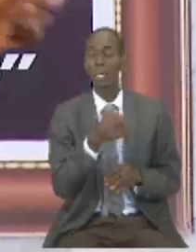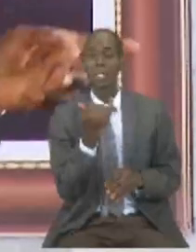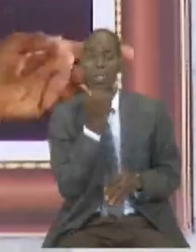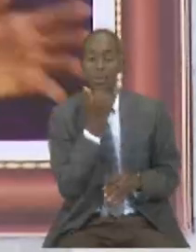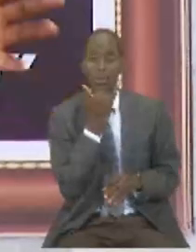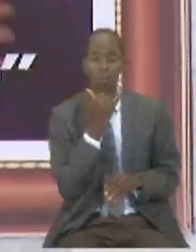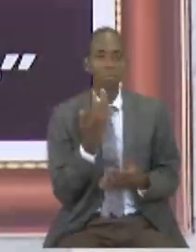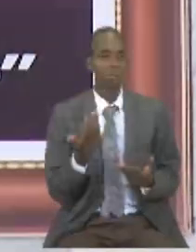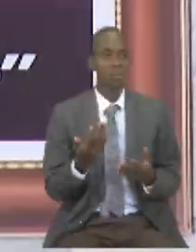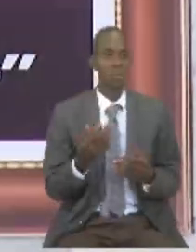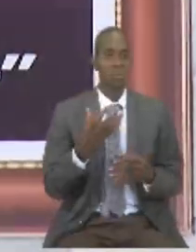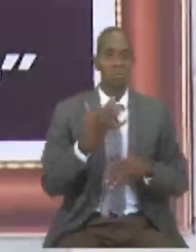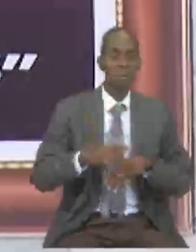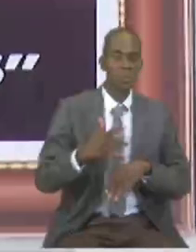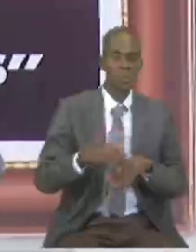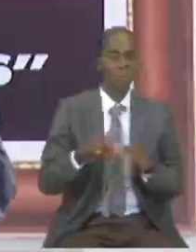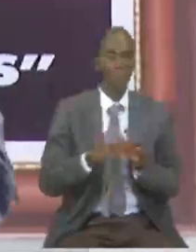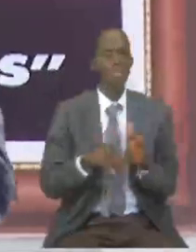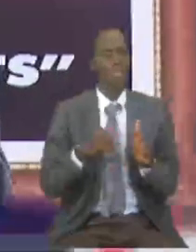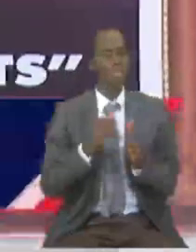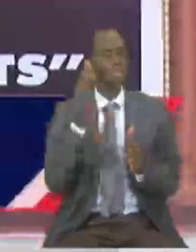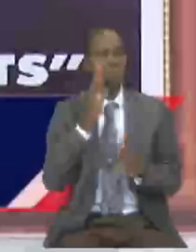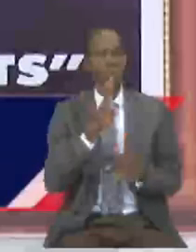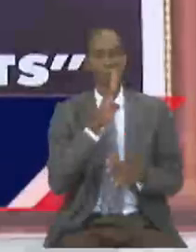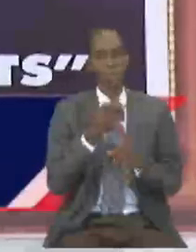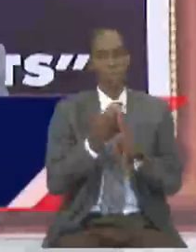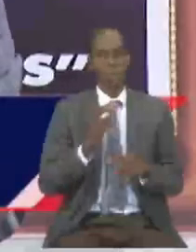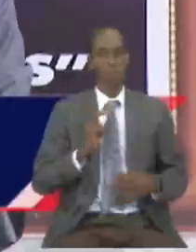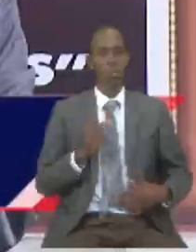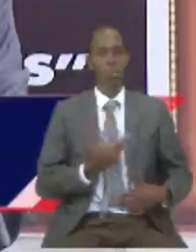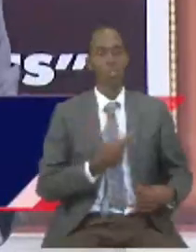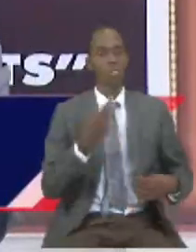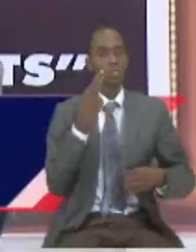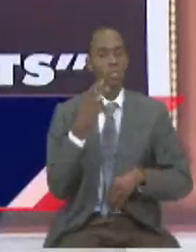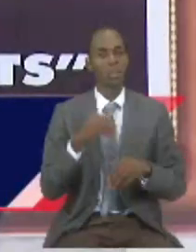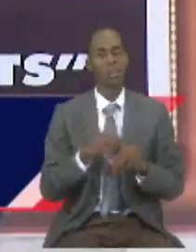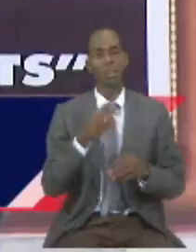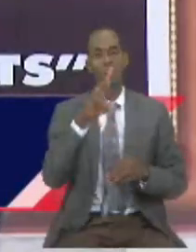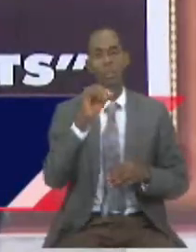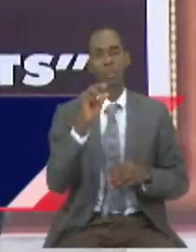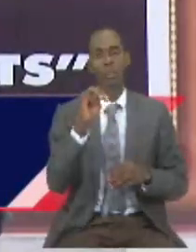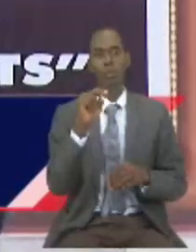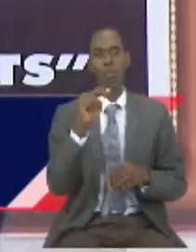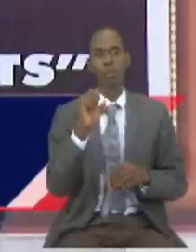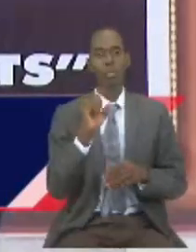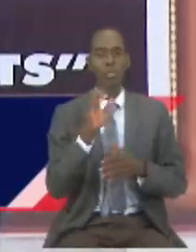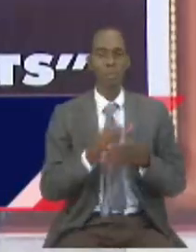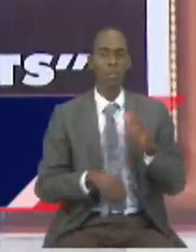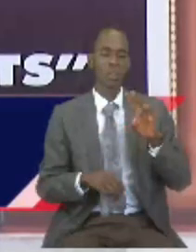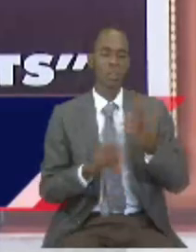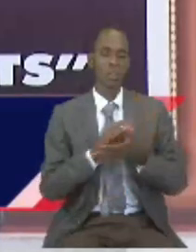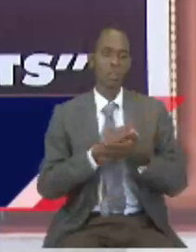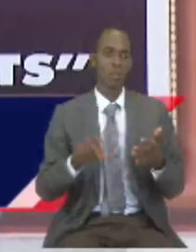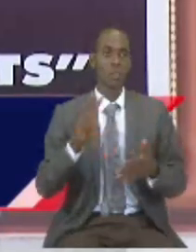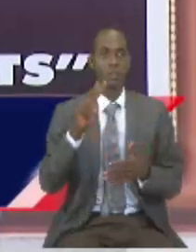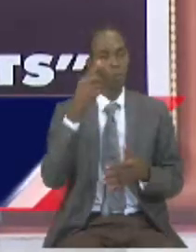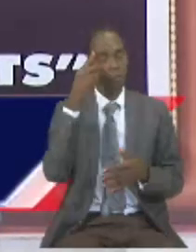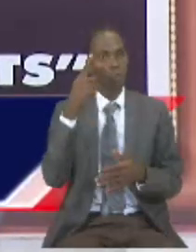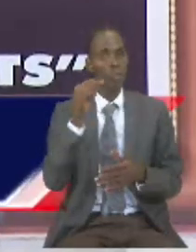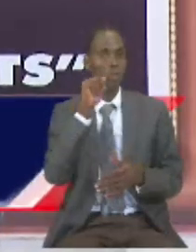serait la faute est de notre part. Parce que Jésus est au complet. Romains 7, verset 2. Ainsi, une